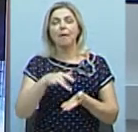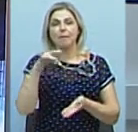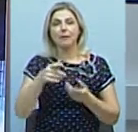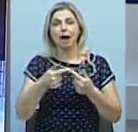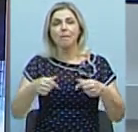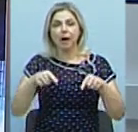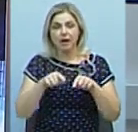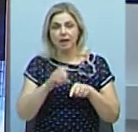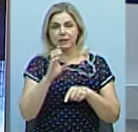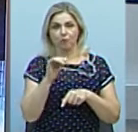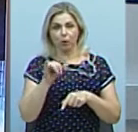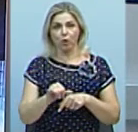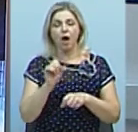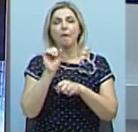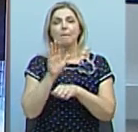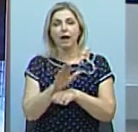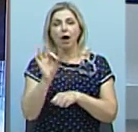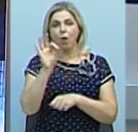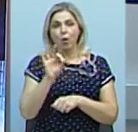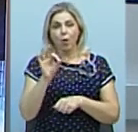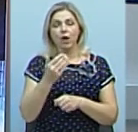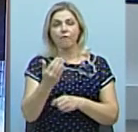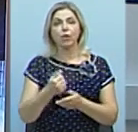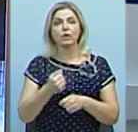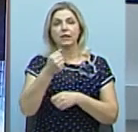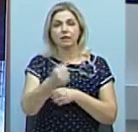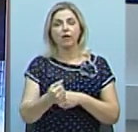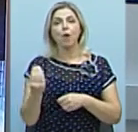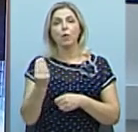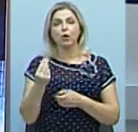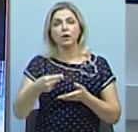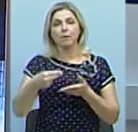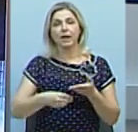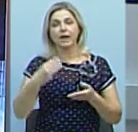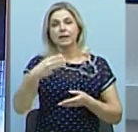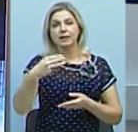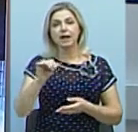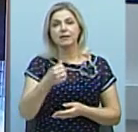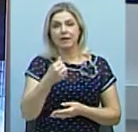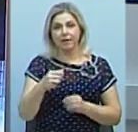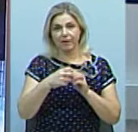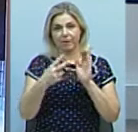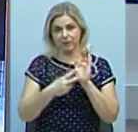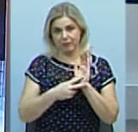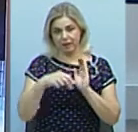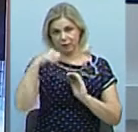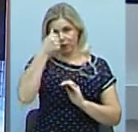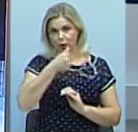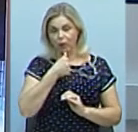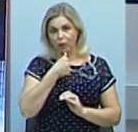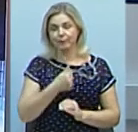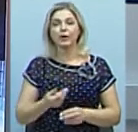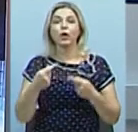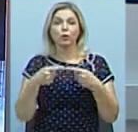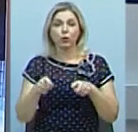його призначення президент України Петро Порошенко підписав 30 серпня 2018 року. І до інших